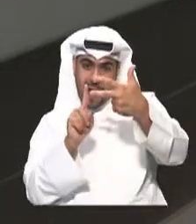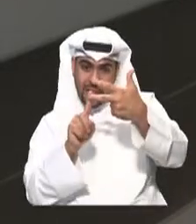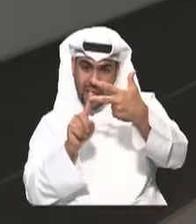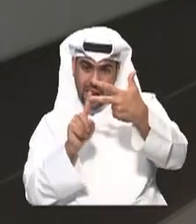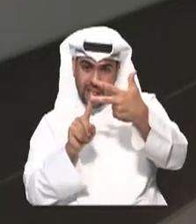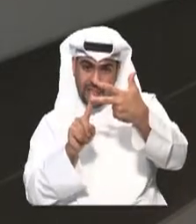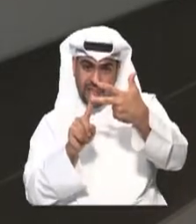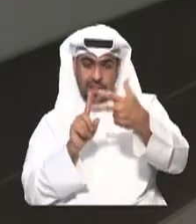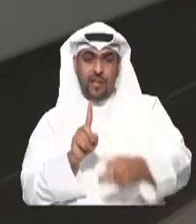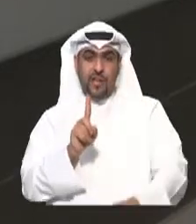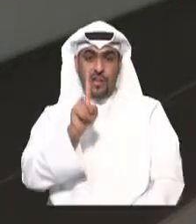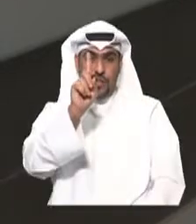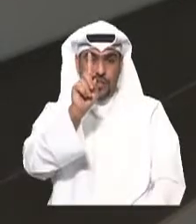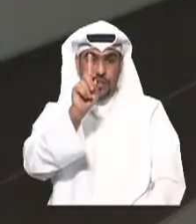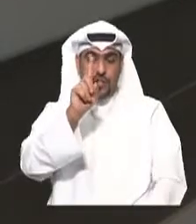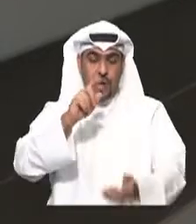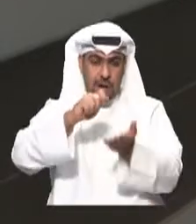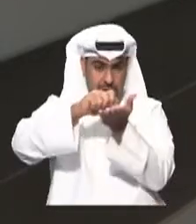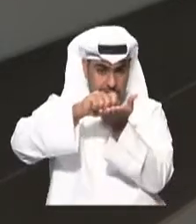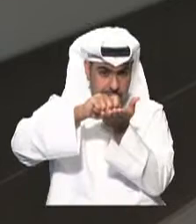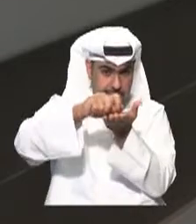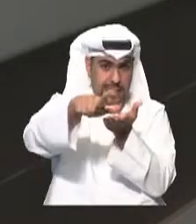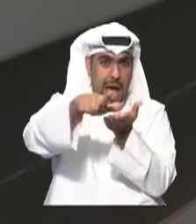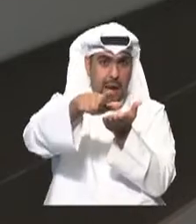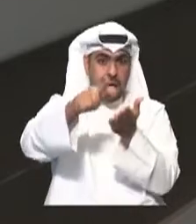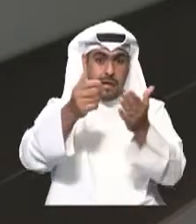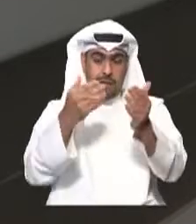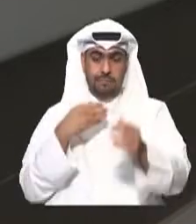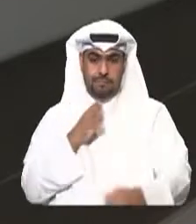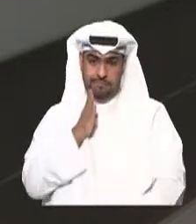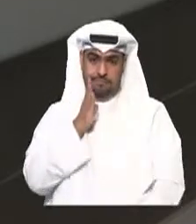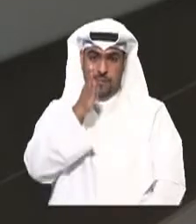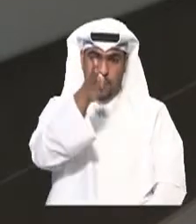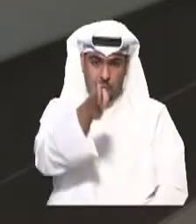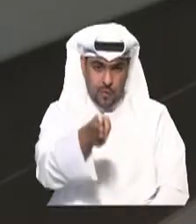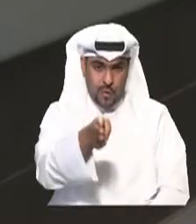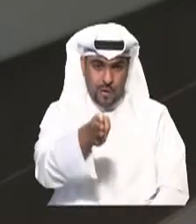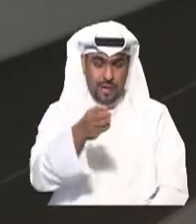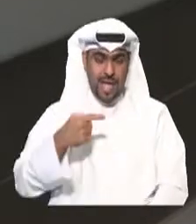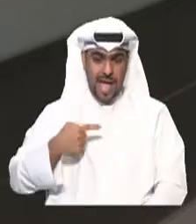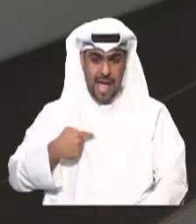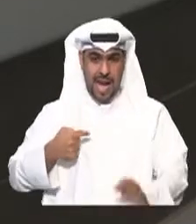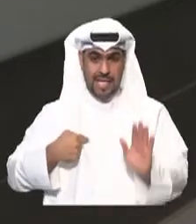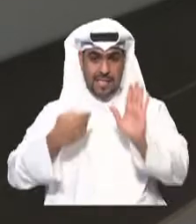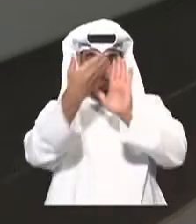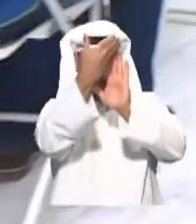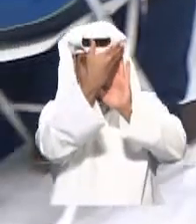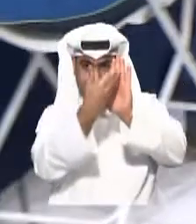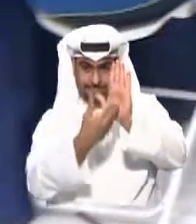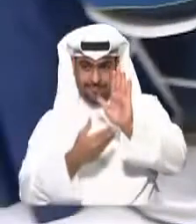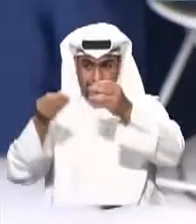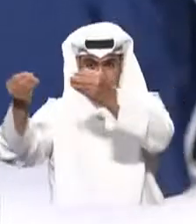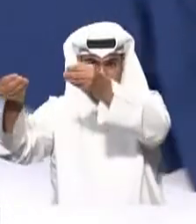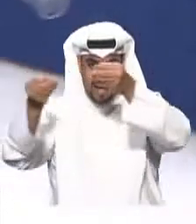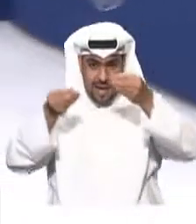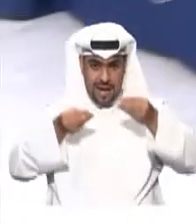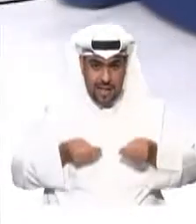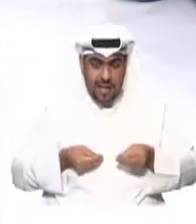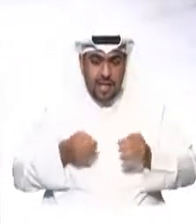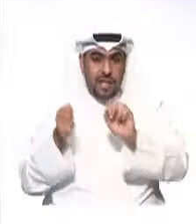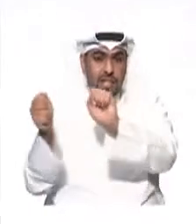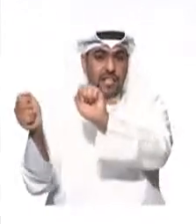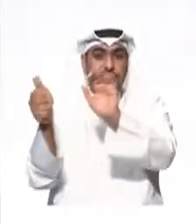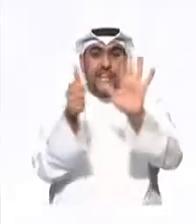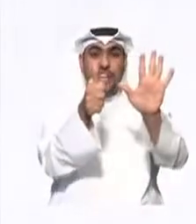معاهم لاعطائنا الكشوف المستحقين الجرعه الثالثه طبعا بعد ما تمر عليهم 6 شهور. كل الفئات اللي